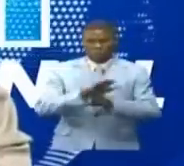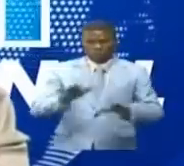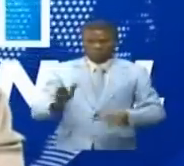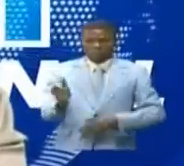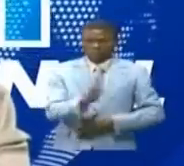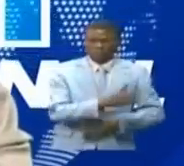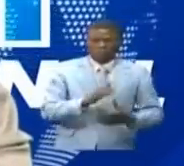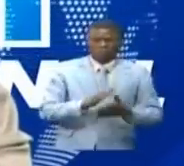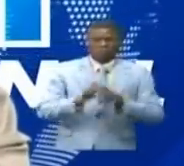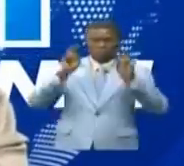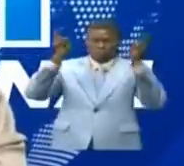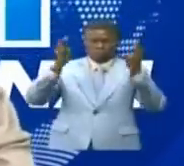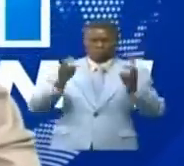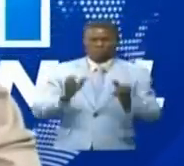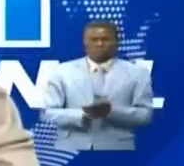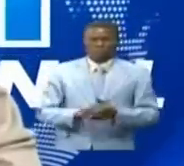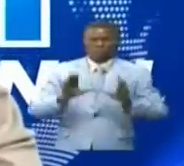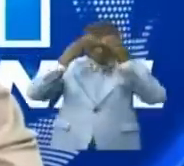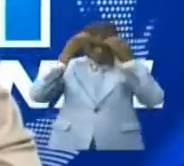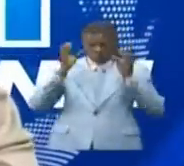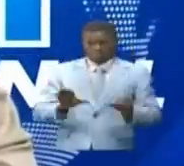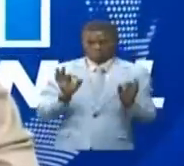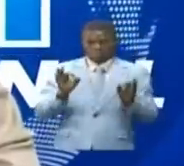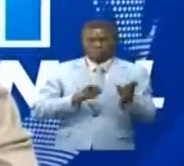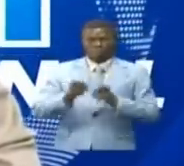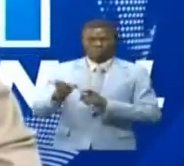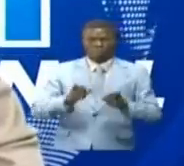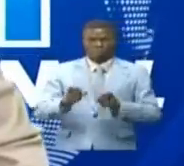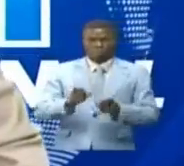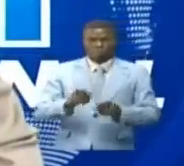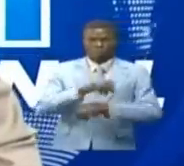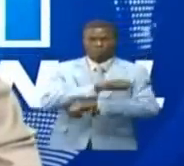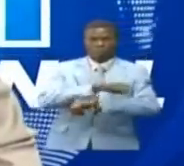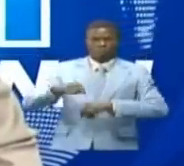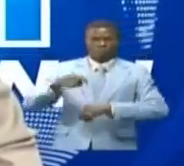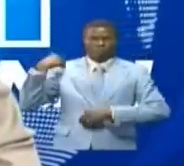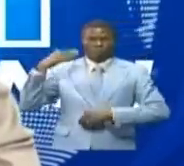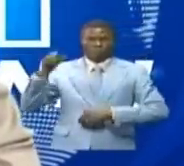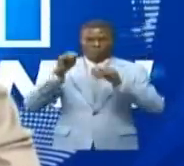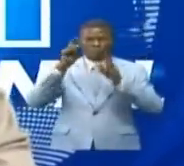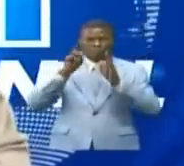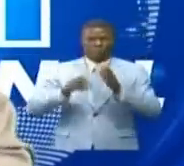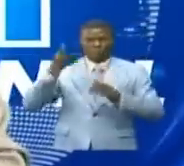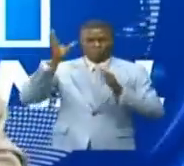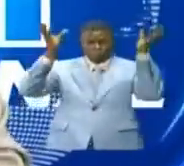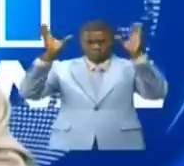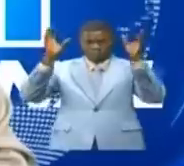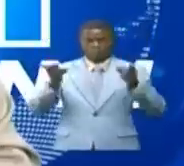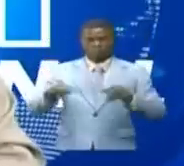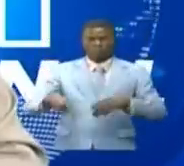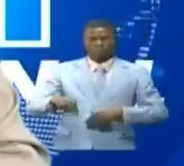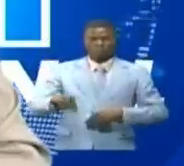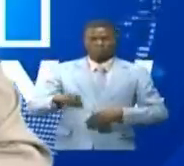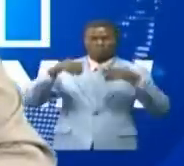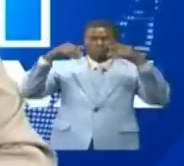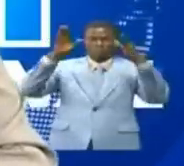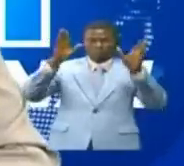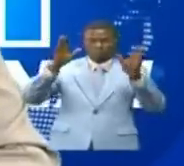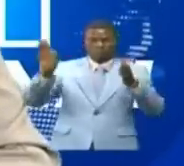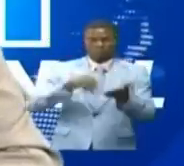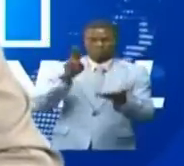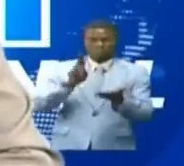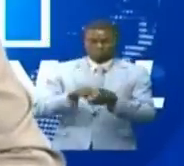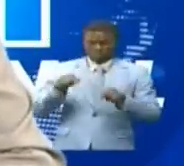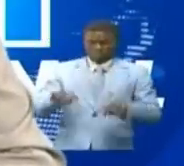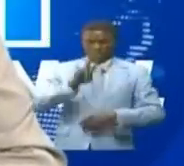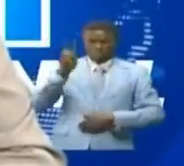Je l'ai dit au sommaire, la nouvelle convention de gestion des établissements publics d'enseignement maternel, primaire et secondaire a été signée ce